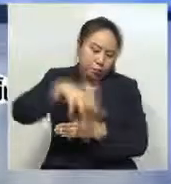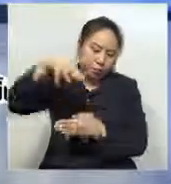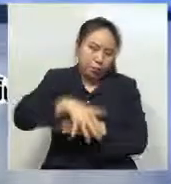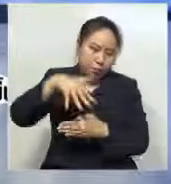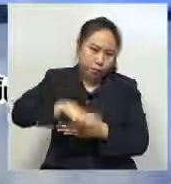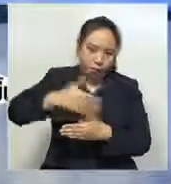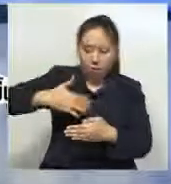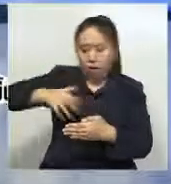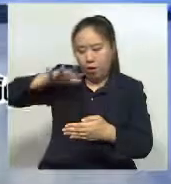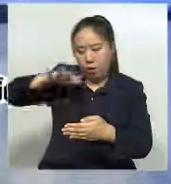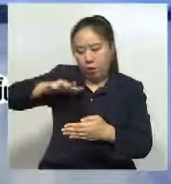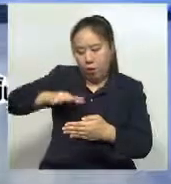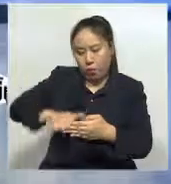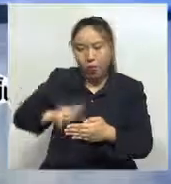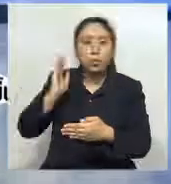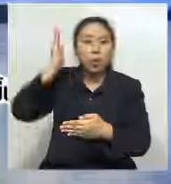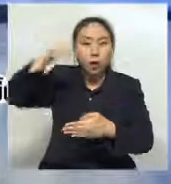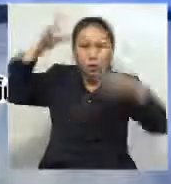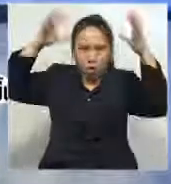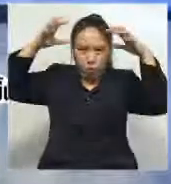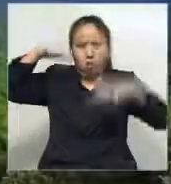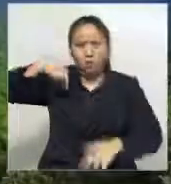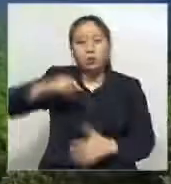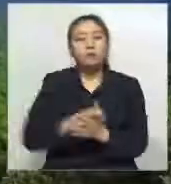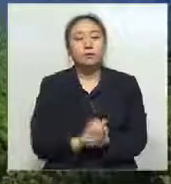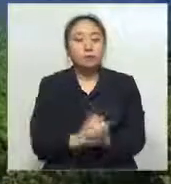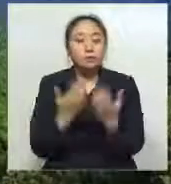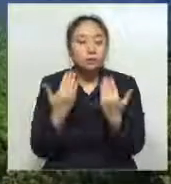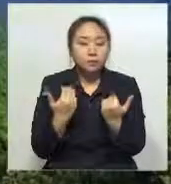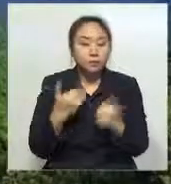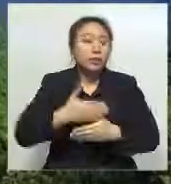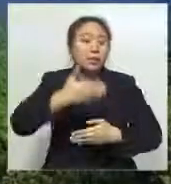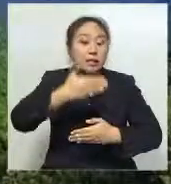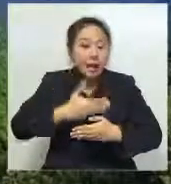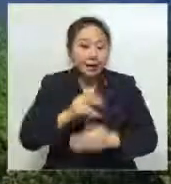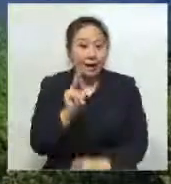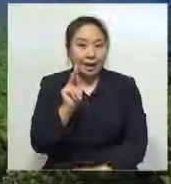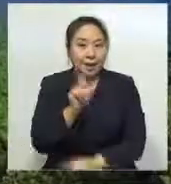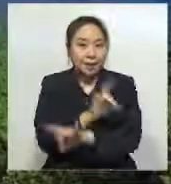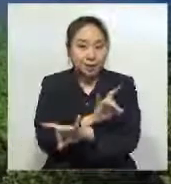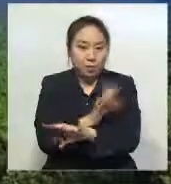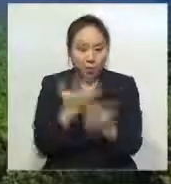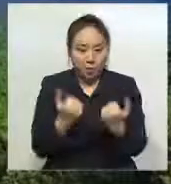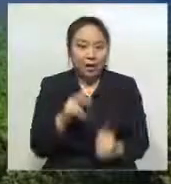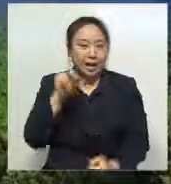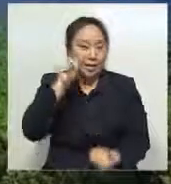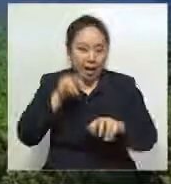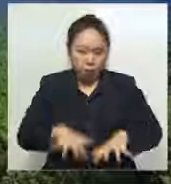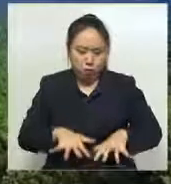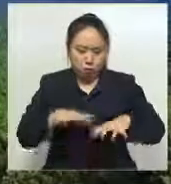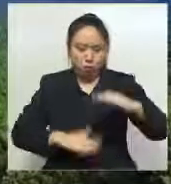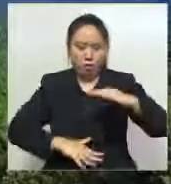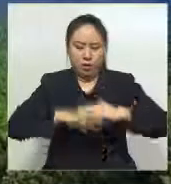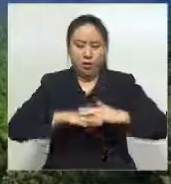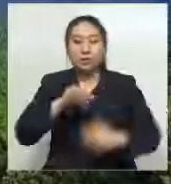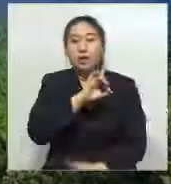ที่จะตกในพื้นที่ค่ะ ส่วนที่เขื่อนแก่งกระจานนะคะก็มีปริมาณน้ำอยู่ที่ 100% ของความจุเลยนะคะ